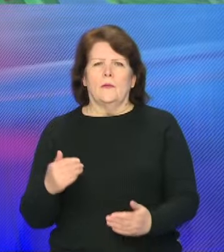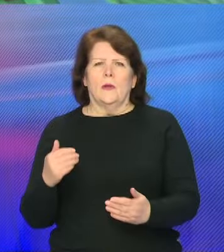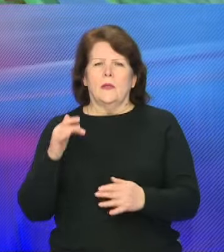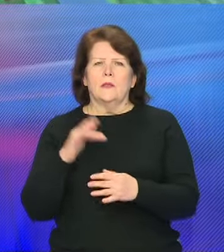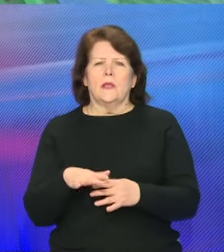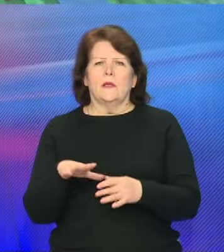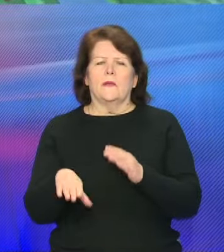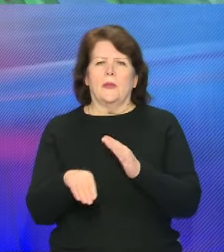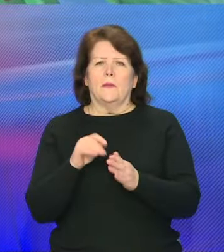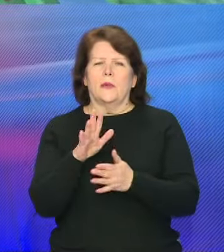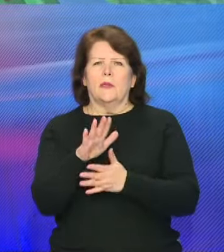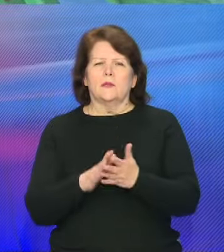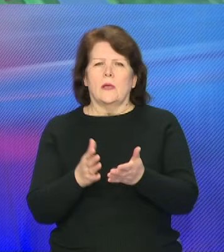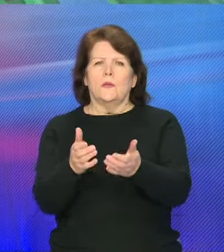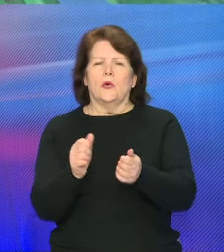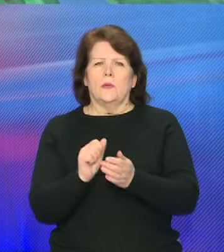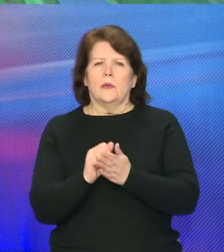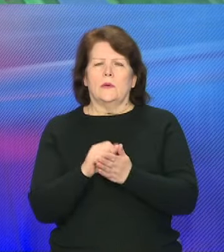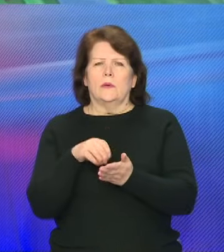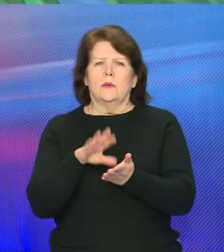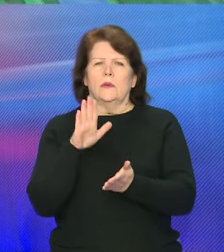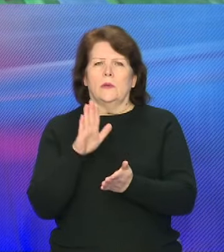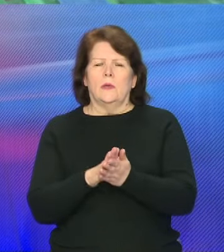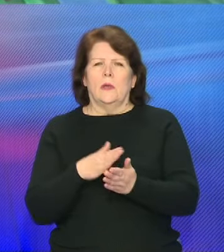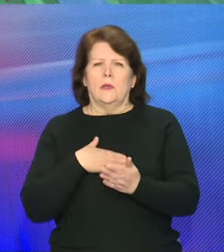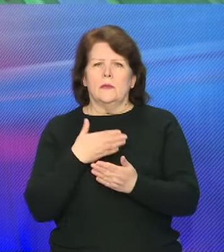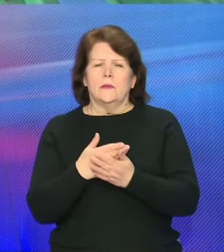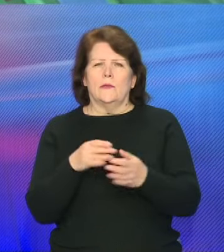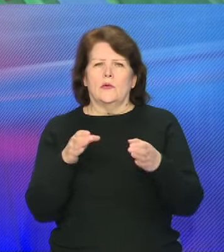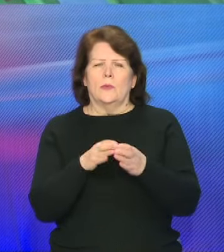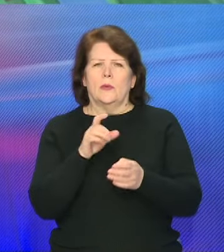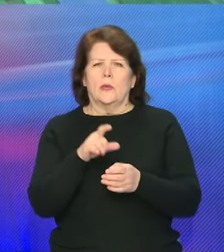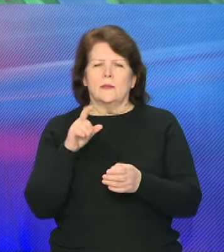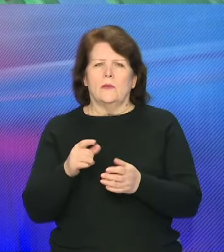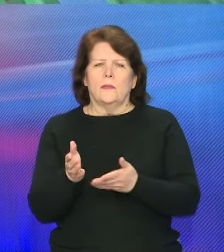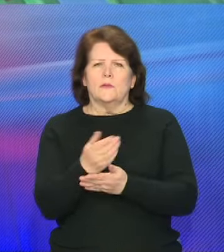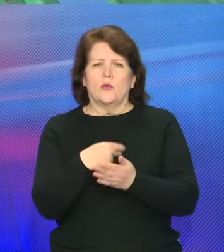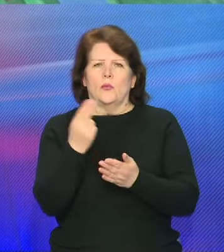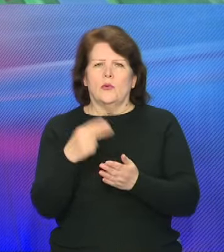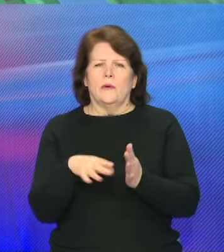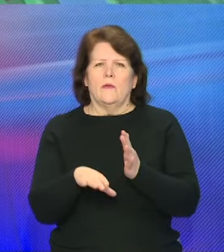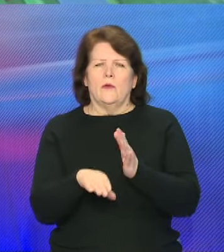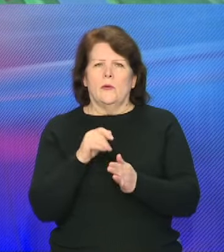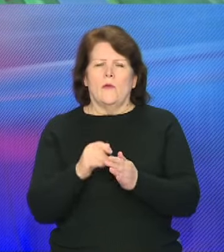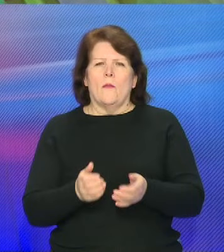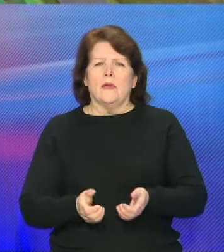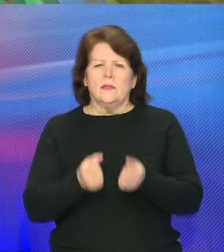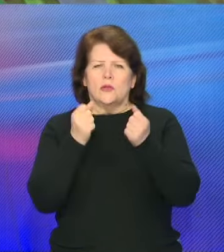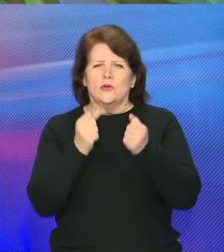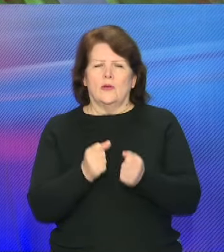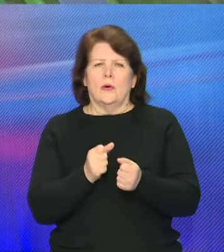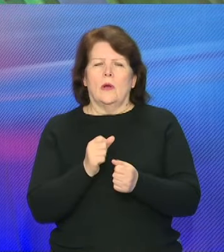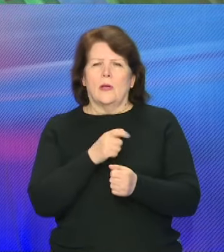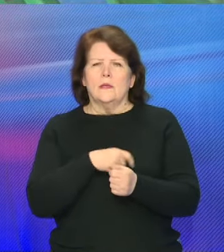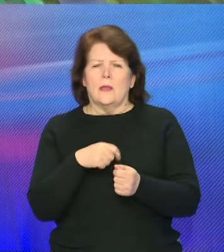Центр Виборкам протягує прийом документів для реєстрації ініціативних груп громадян по збору підписів виборщиків у підтримку потенціальних